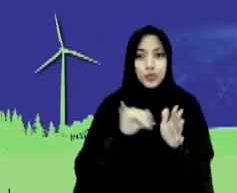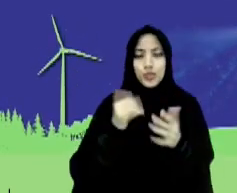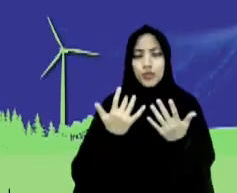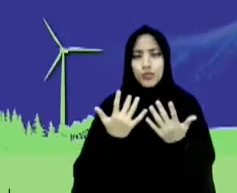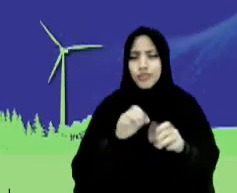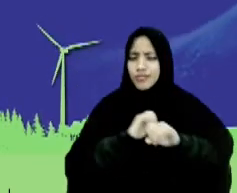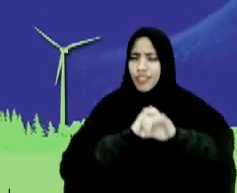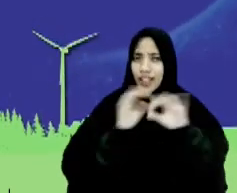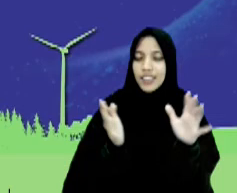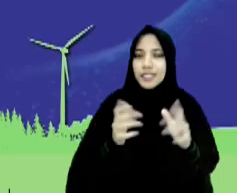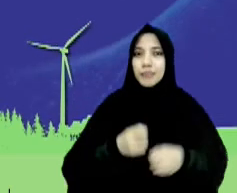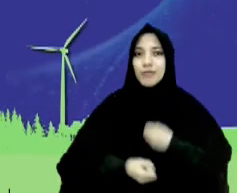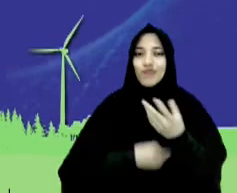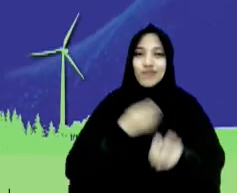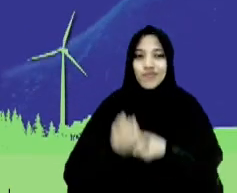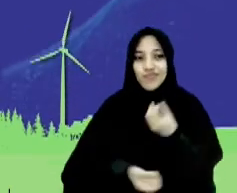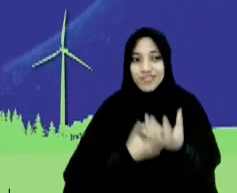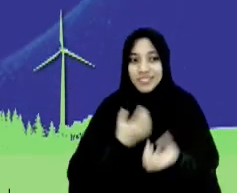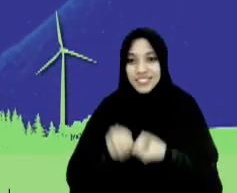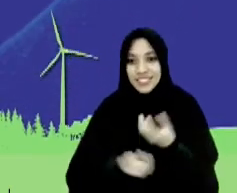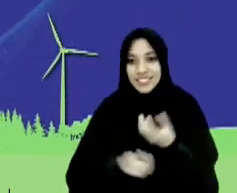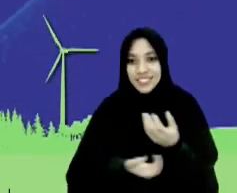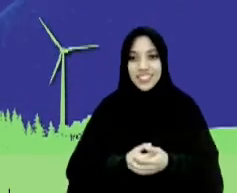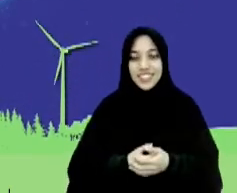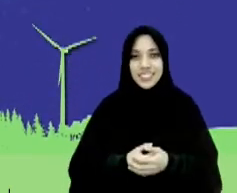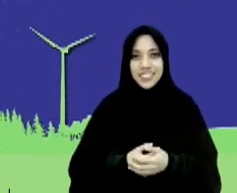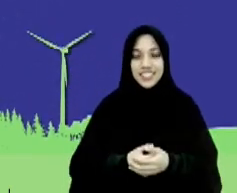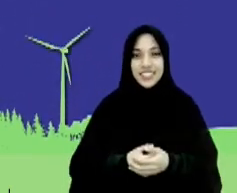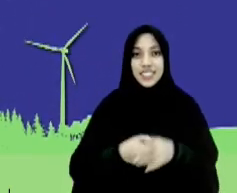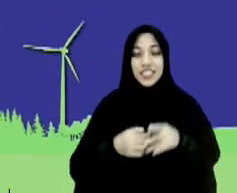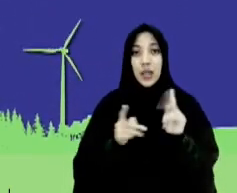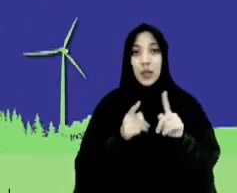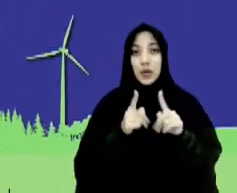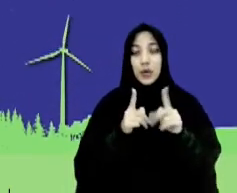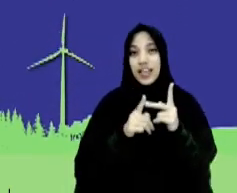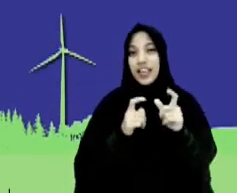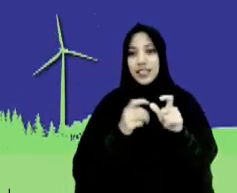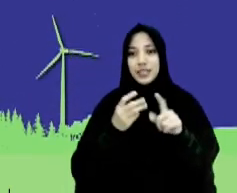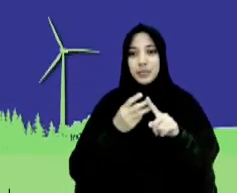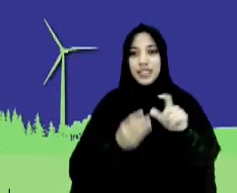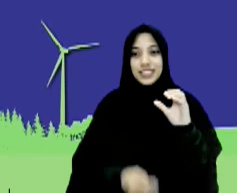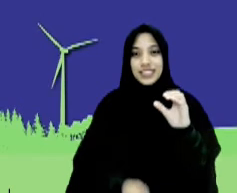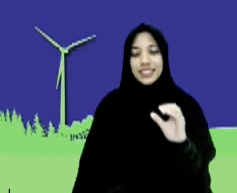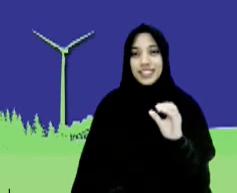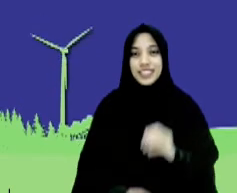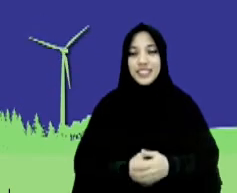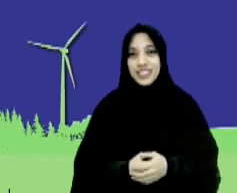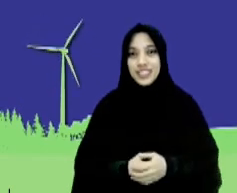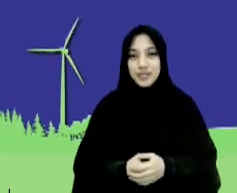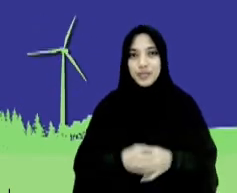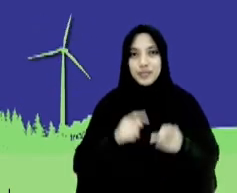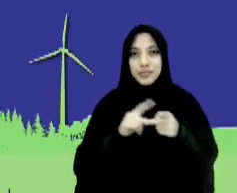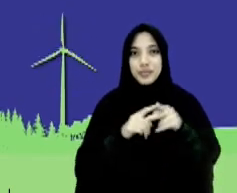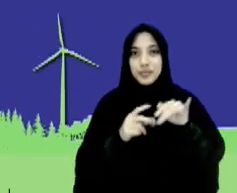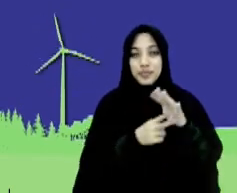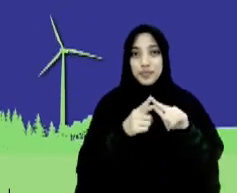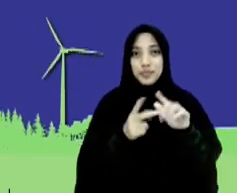e menyampaikan bahwa eh HSBC sebagai suatu eh ehance eh